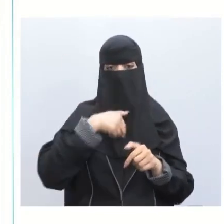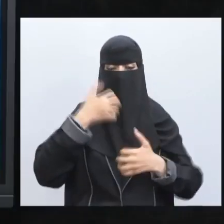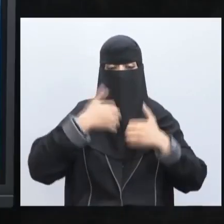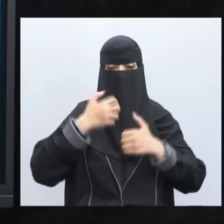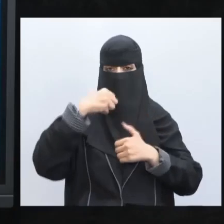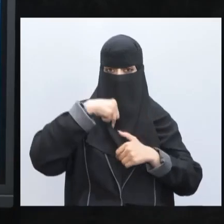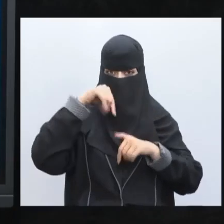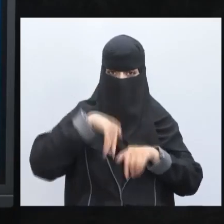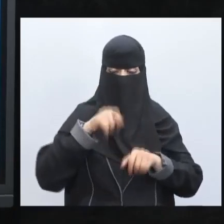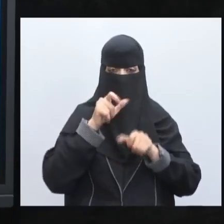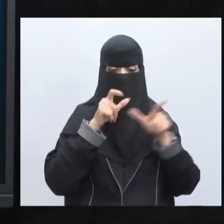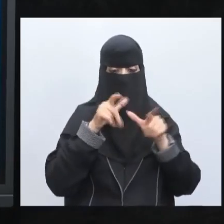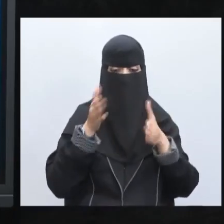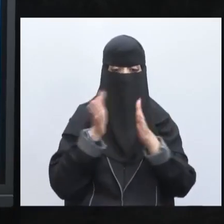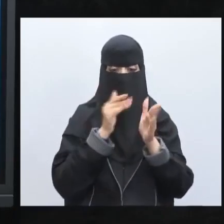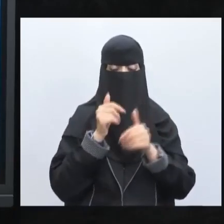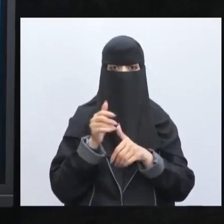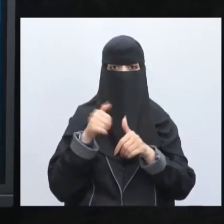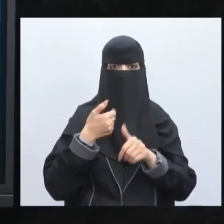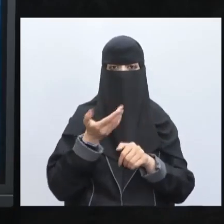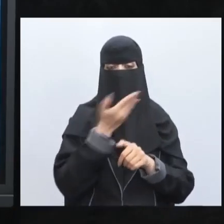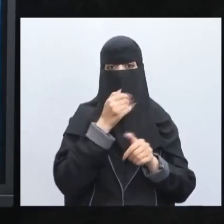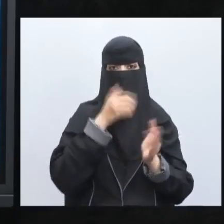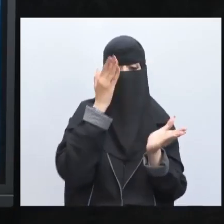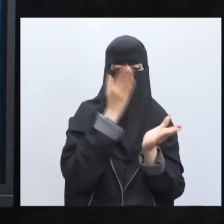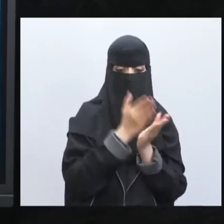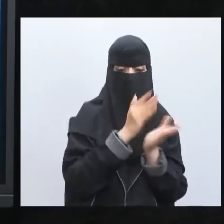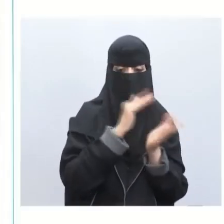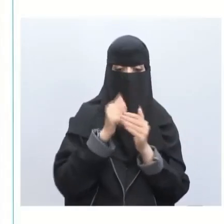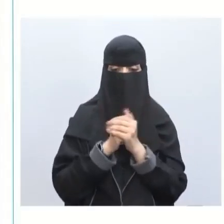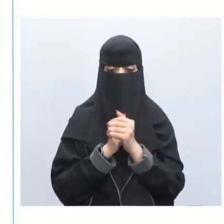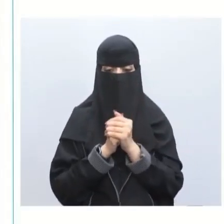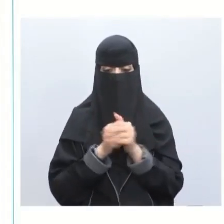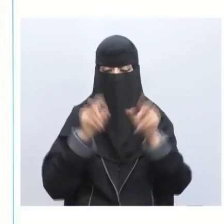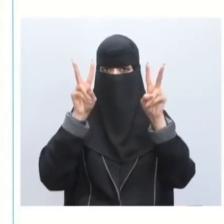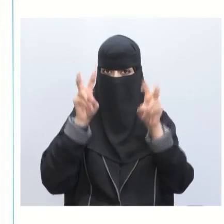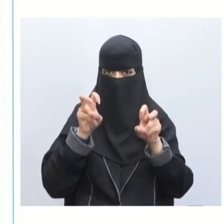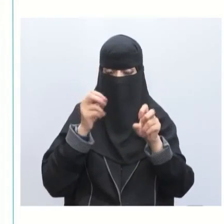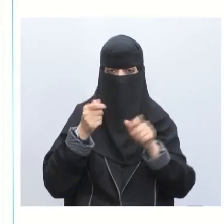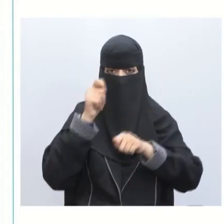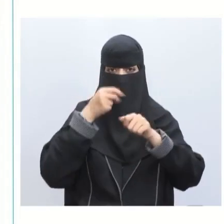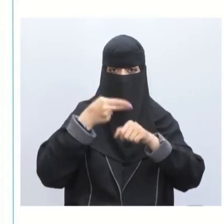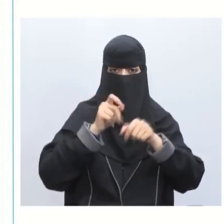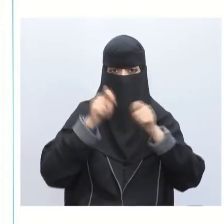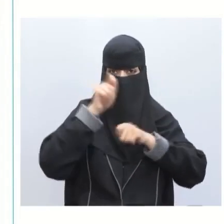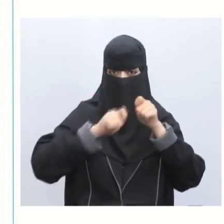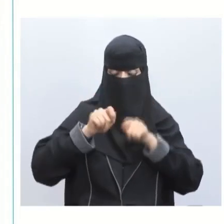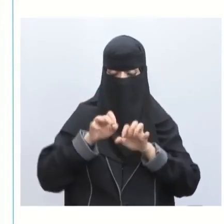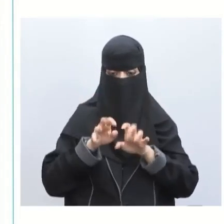نفسيه من التنمر الاثار السلوكيه التوقف عن استخدام